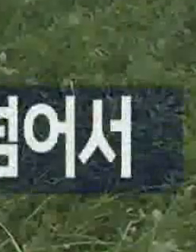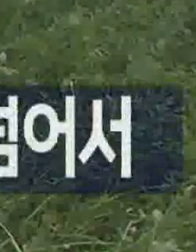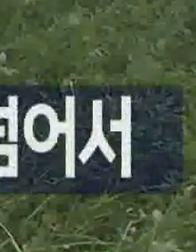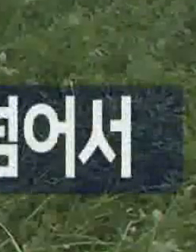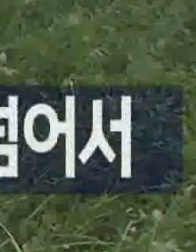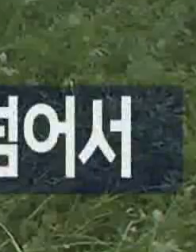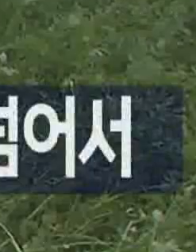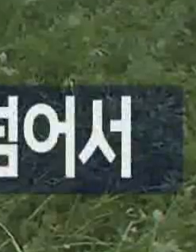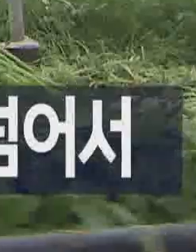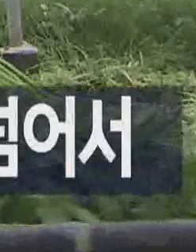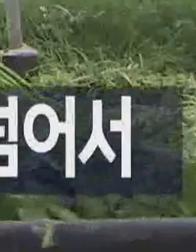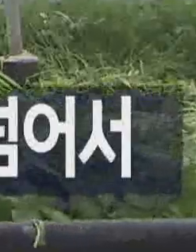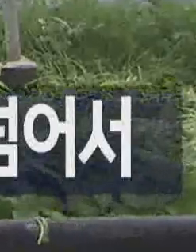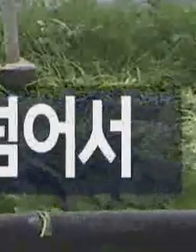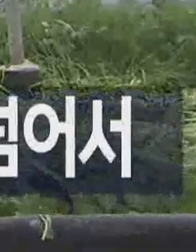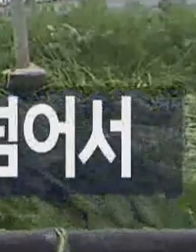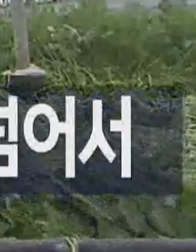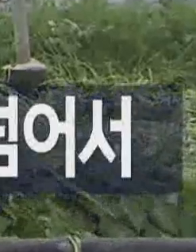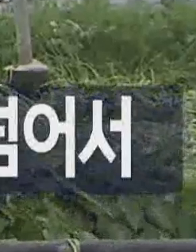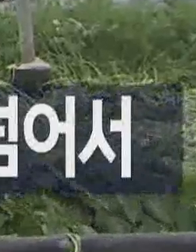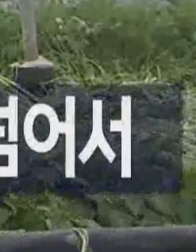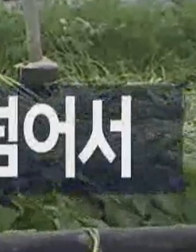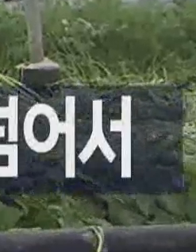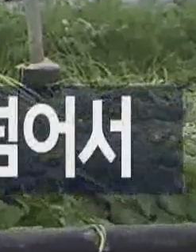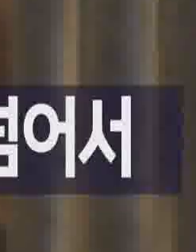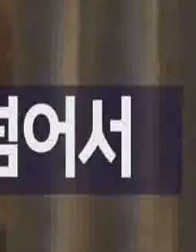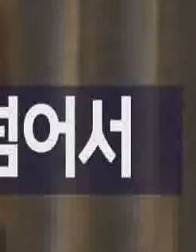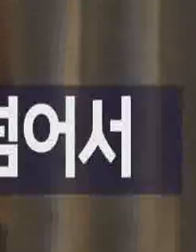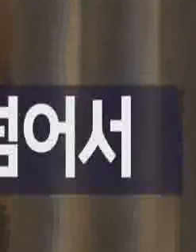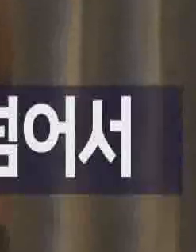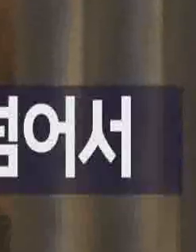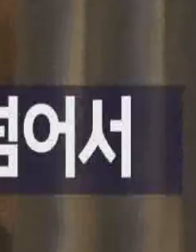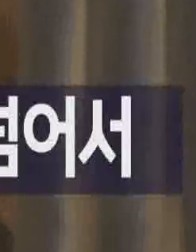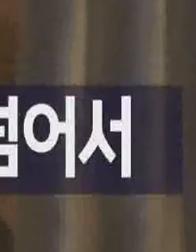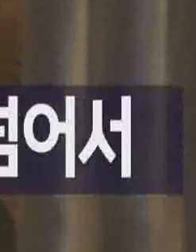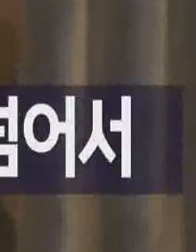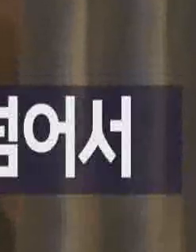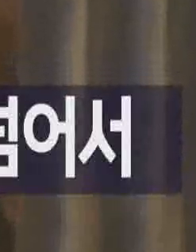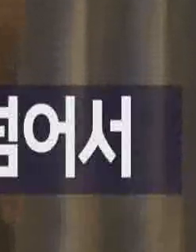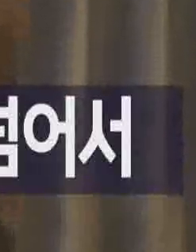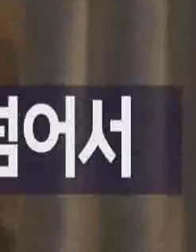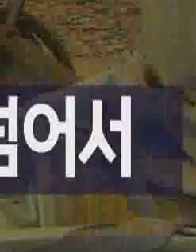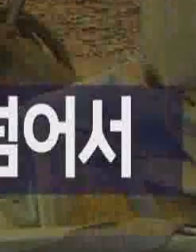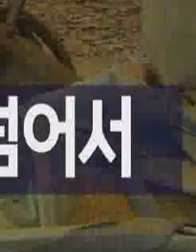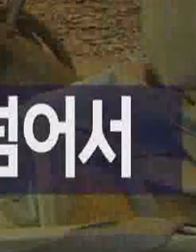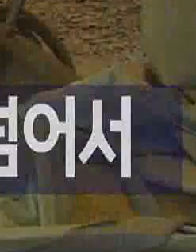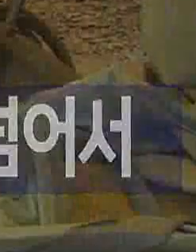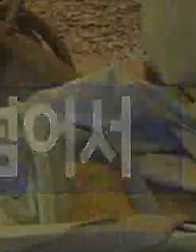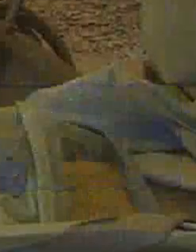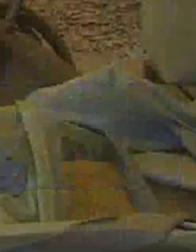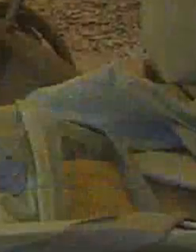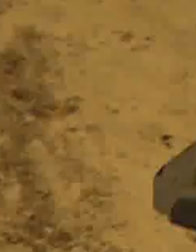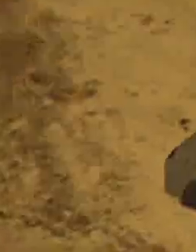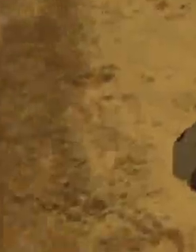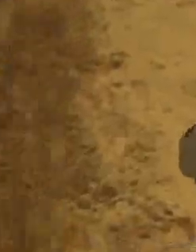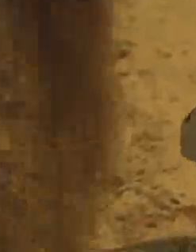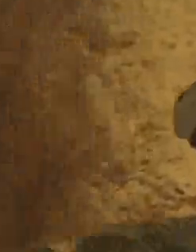전남에서 1억 원 이상 높은 소득을 올리는 농가가 늘고 있습니다. 지난해에만 6천 가구를 넘어선 것으로